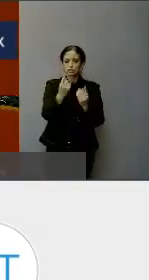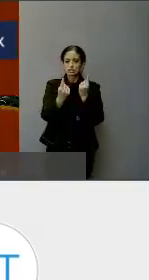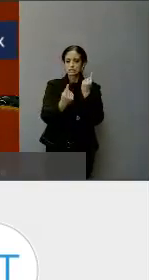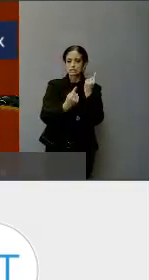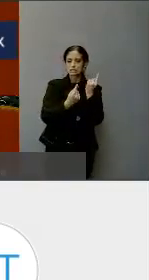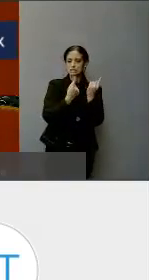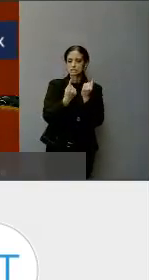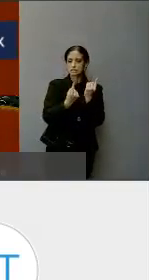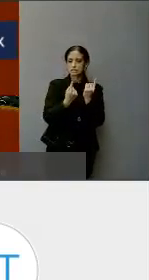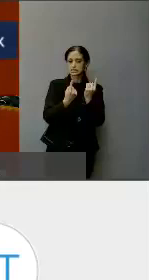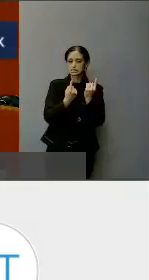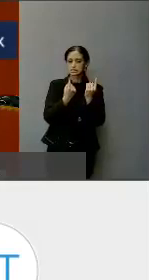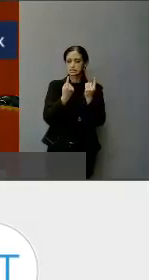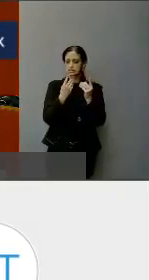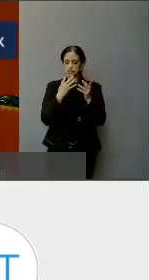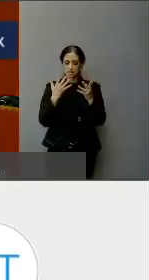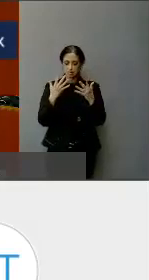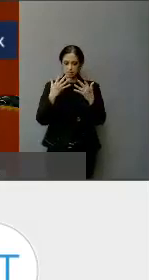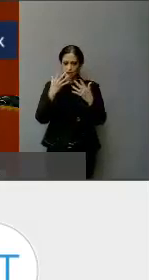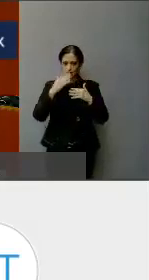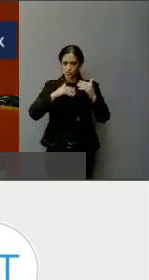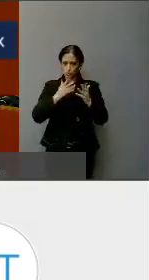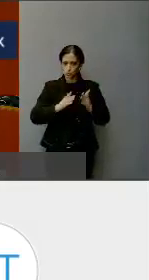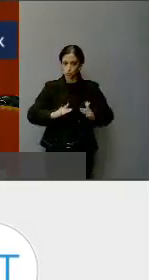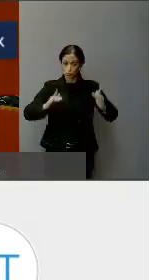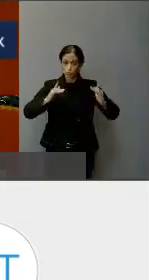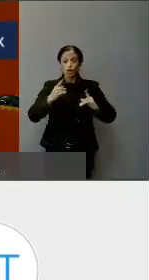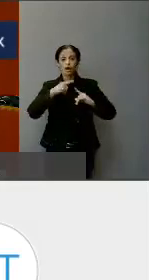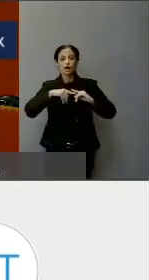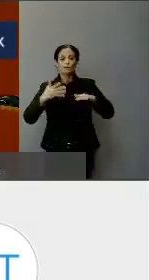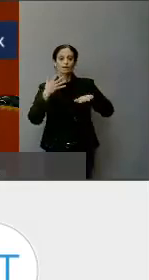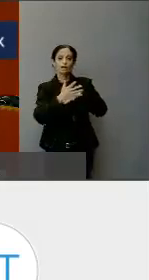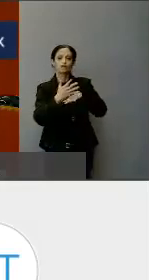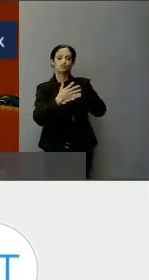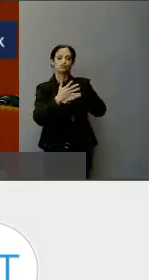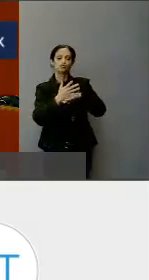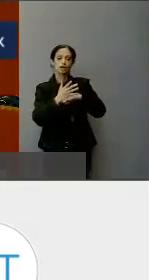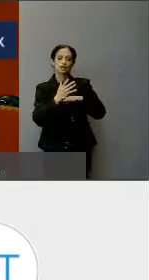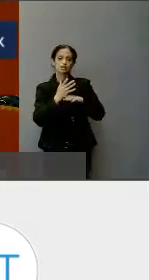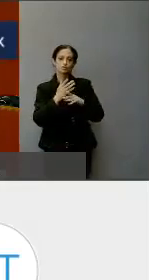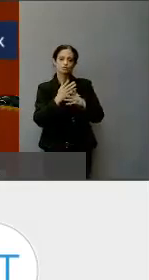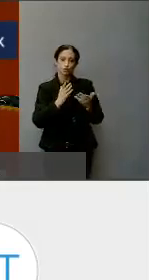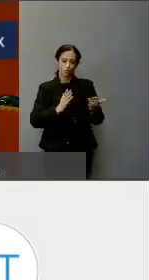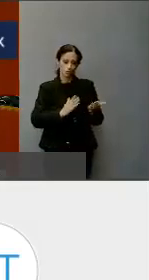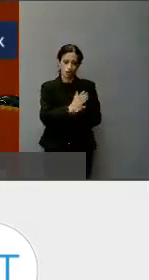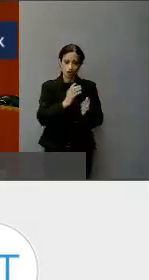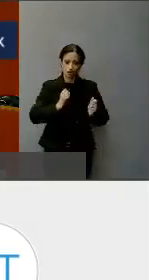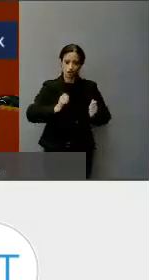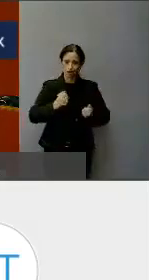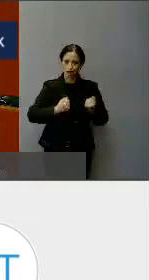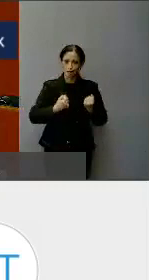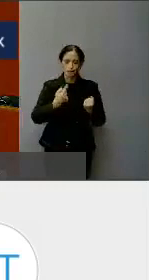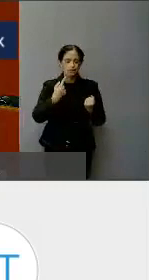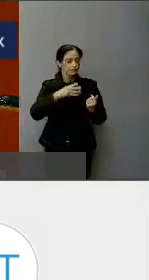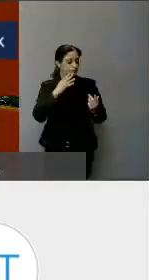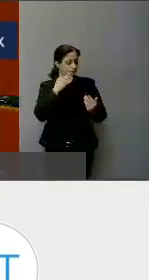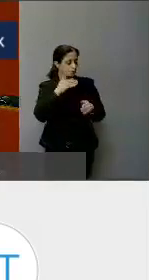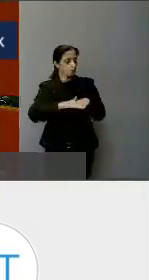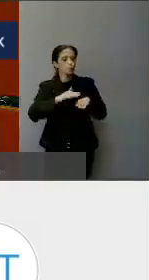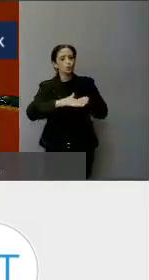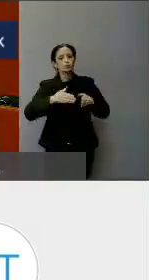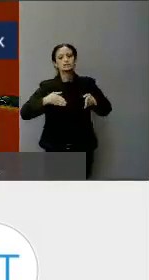assicurare l'accesso carrabile aggiungere alla fase attraverso strade bianche per noi